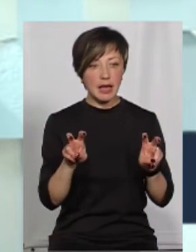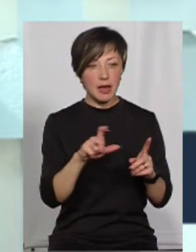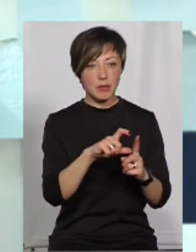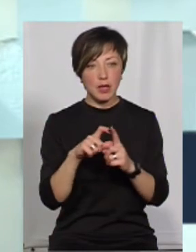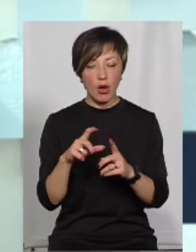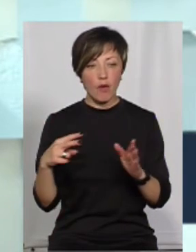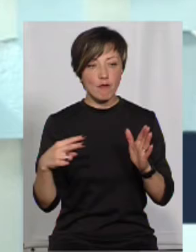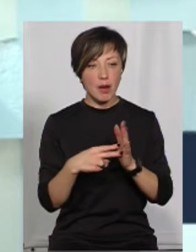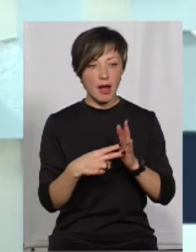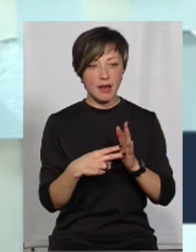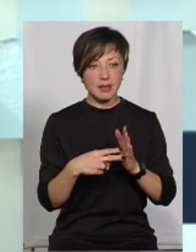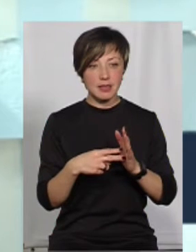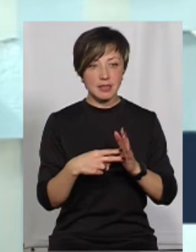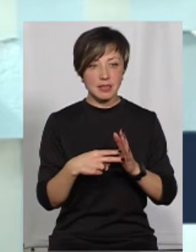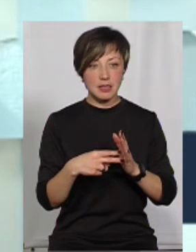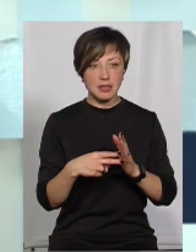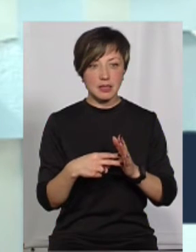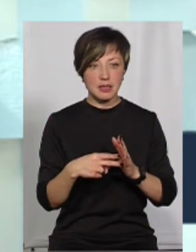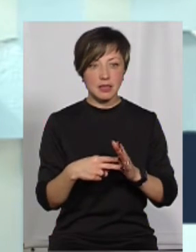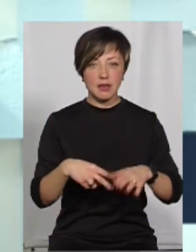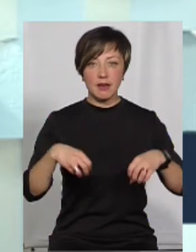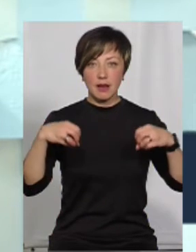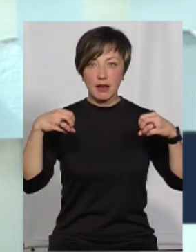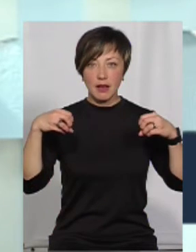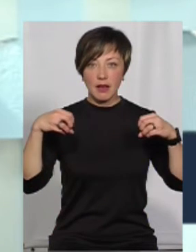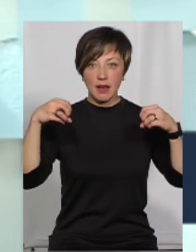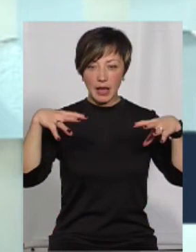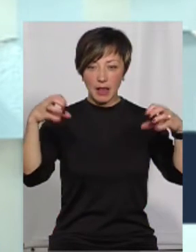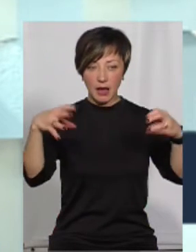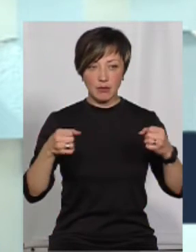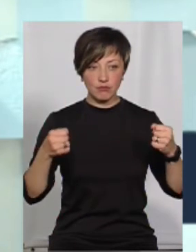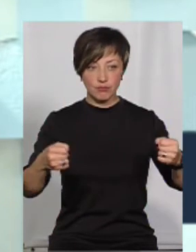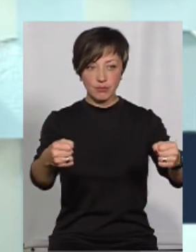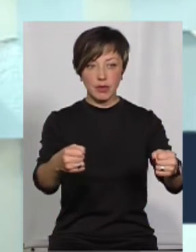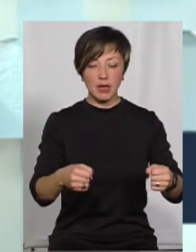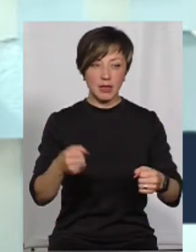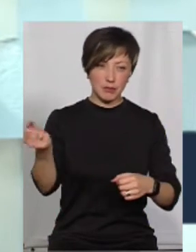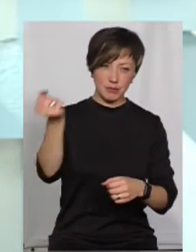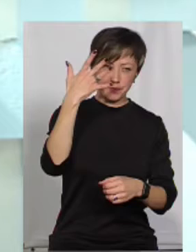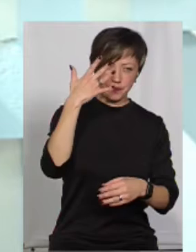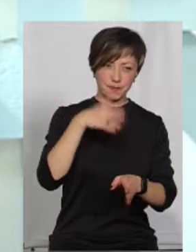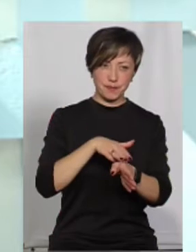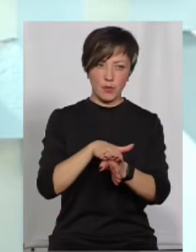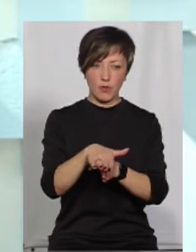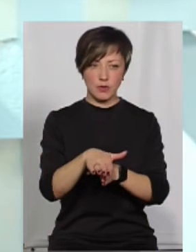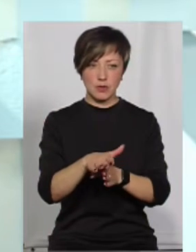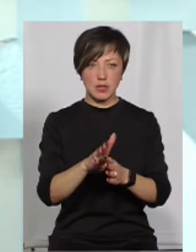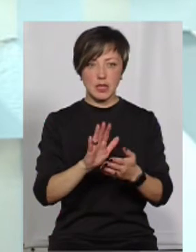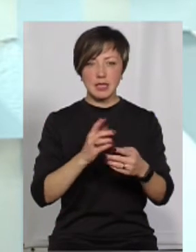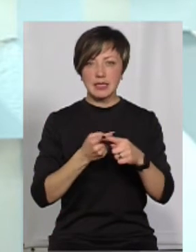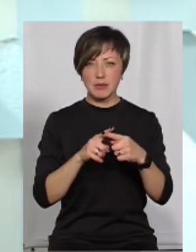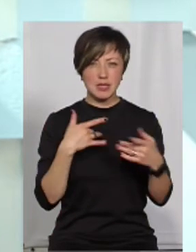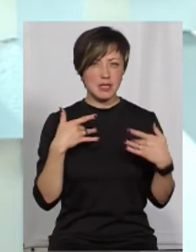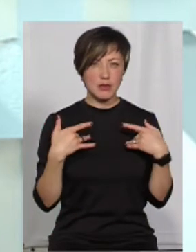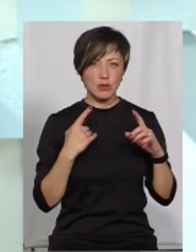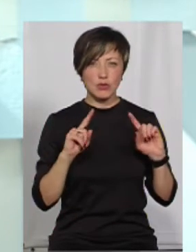ти вмикаєш винаса, це виносні ліхтари, то вони засвічували повністю дзеркало сцену, і це